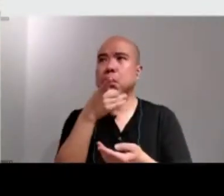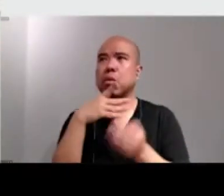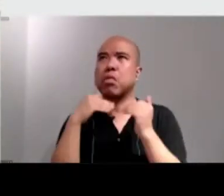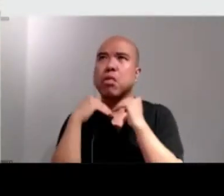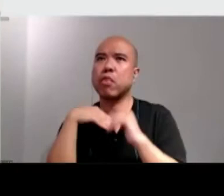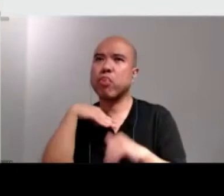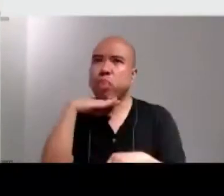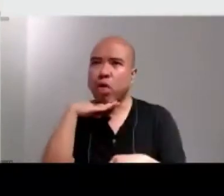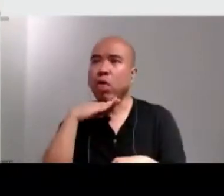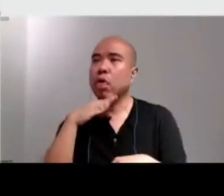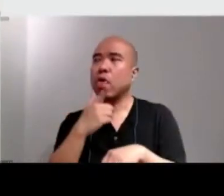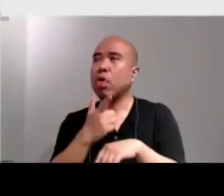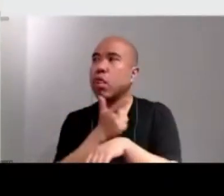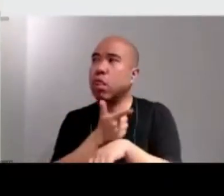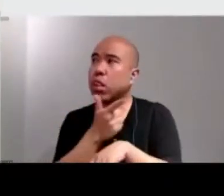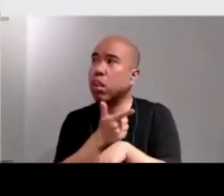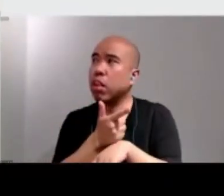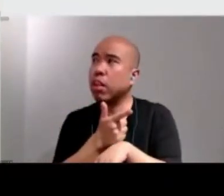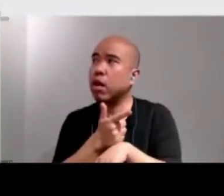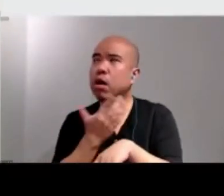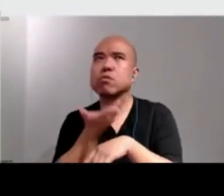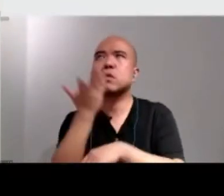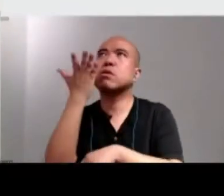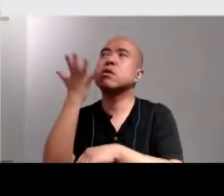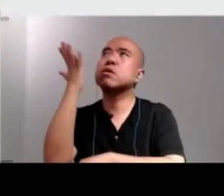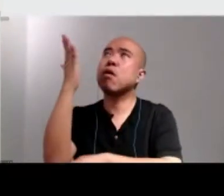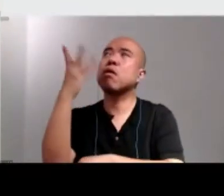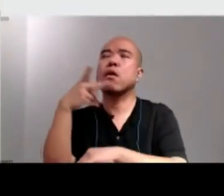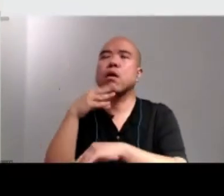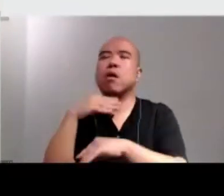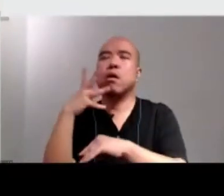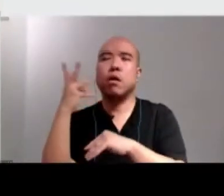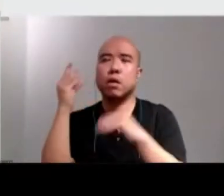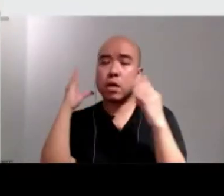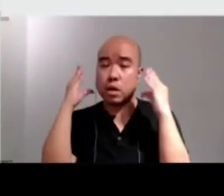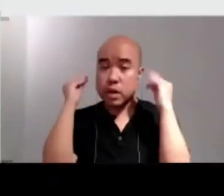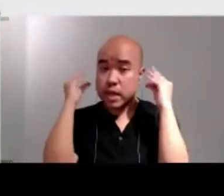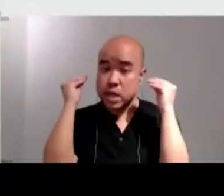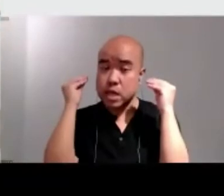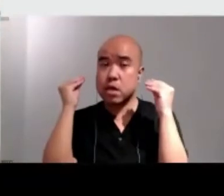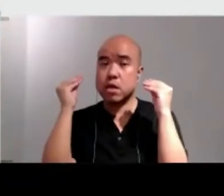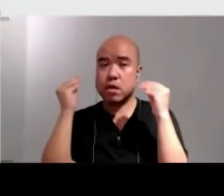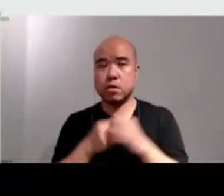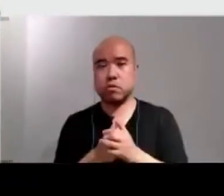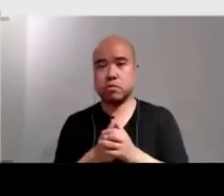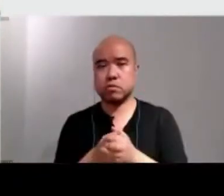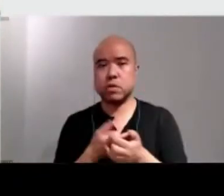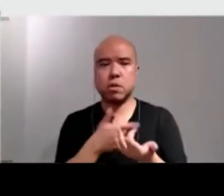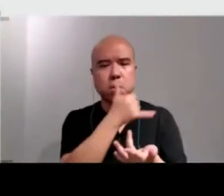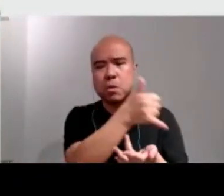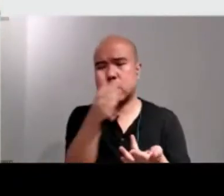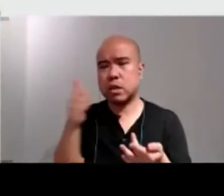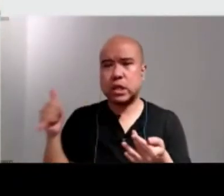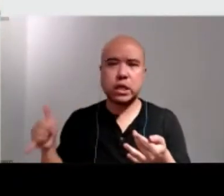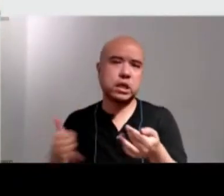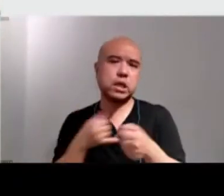同的題材，希望大家聽完這些講座之後，無論是西藏，無論是尼泊爾，無論是非洲烏干達的